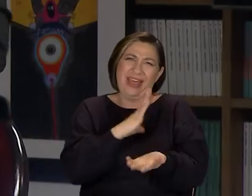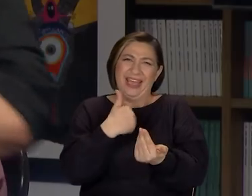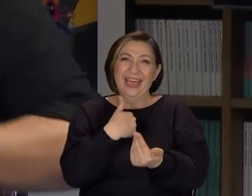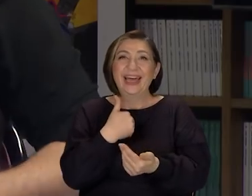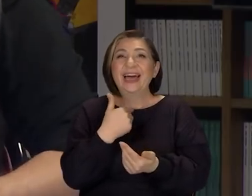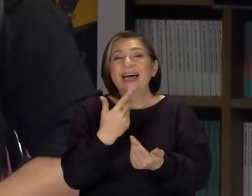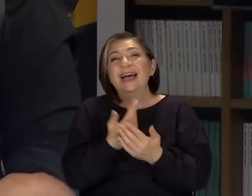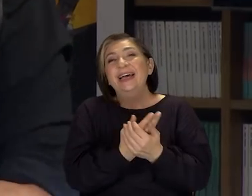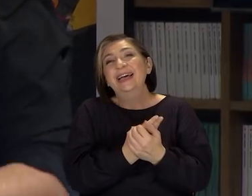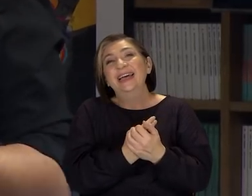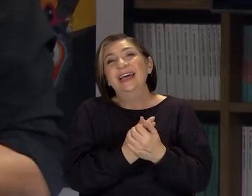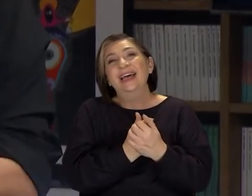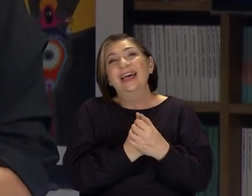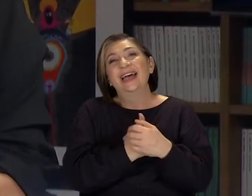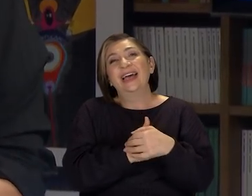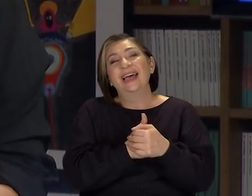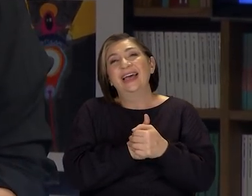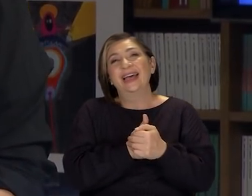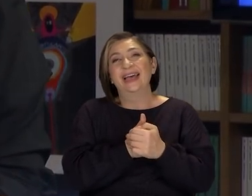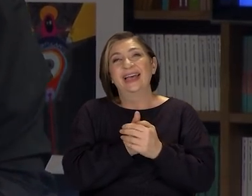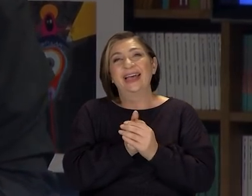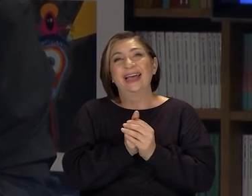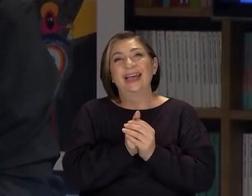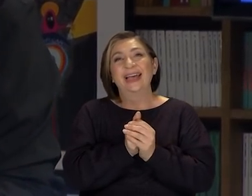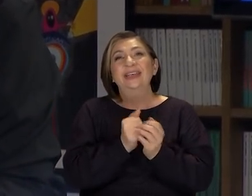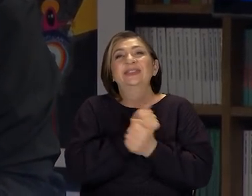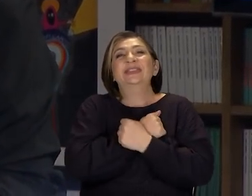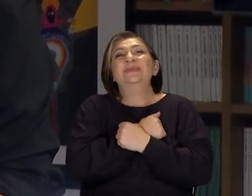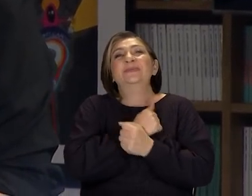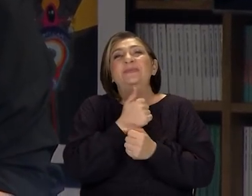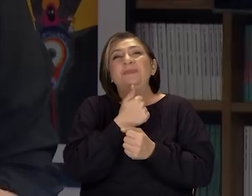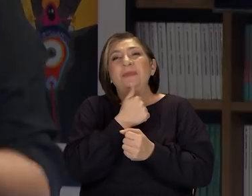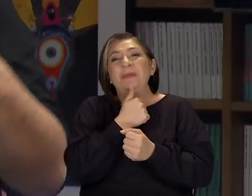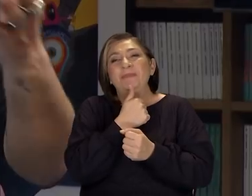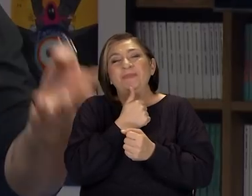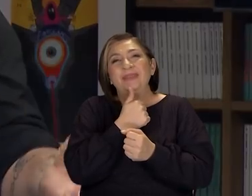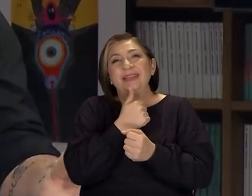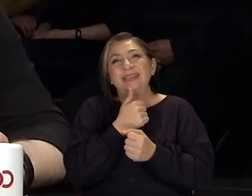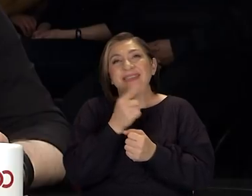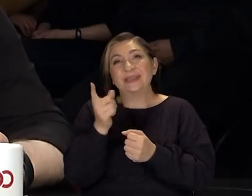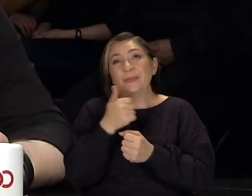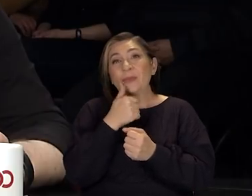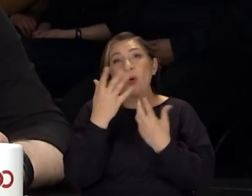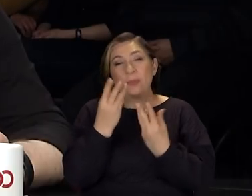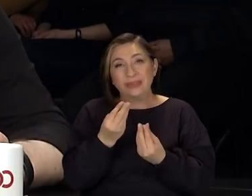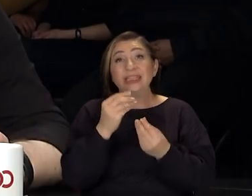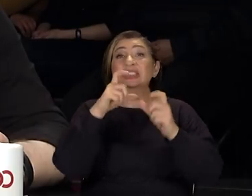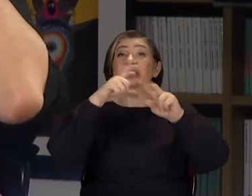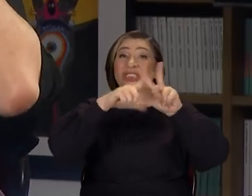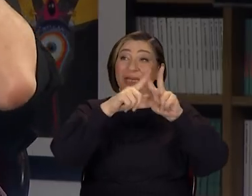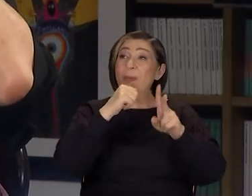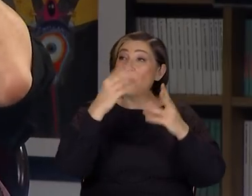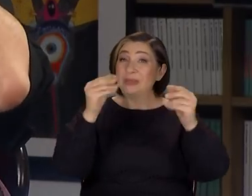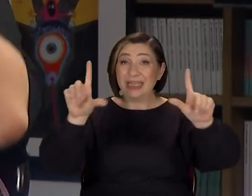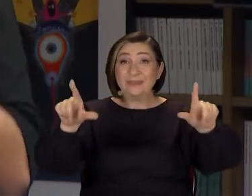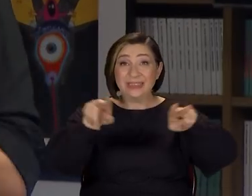Ya bence şey ya, yani mesela canım baba olması gerekiyor, ben sizin de baba olmanız gerekiyordu, ne güzel de oldu.